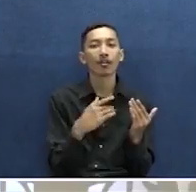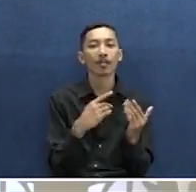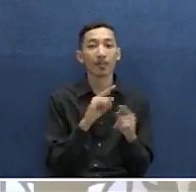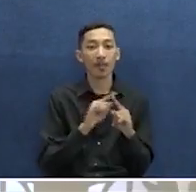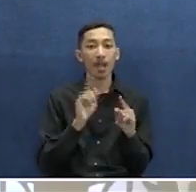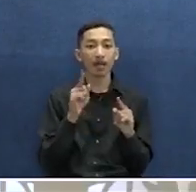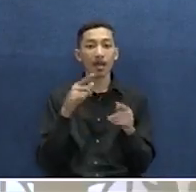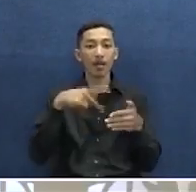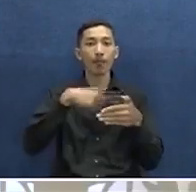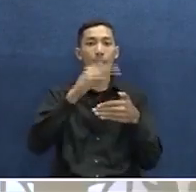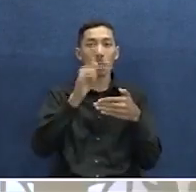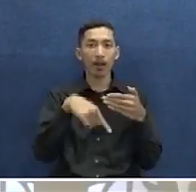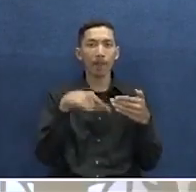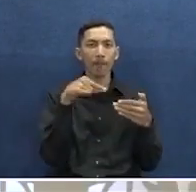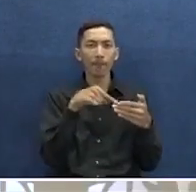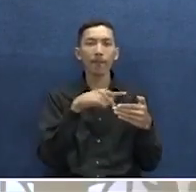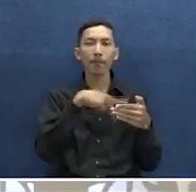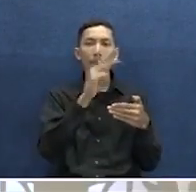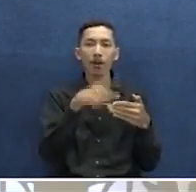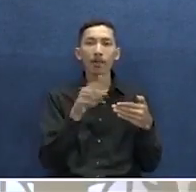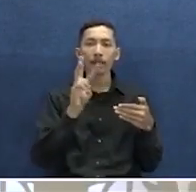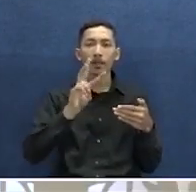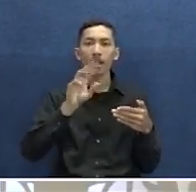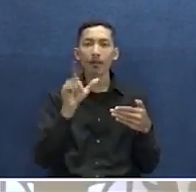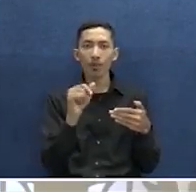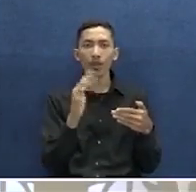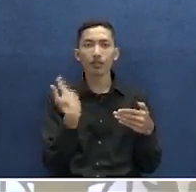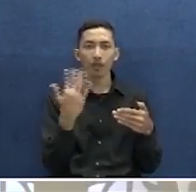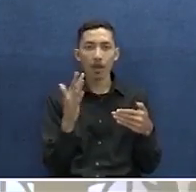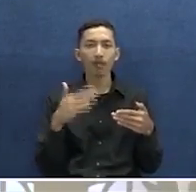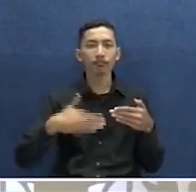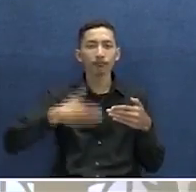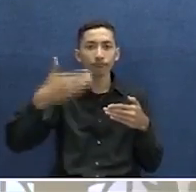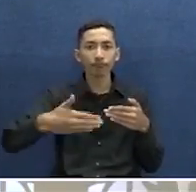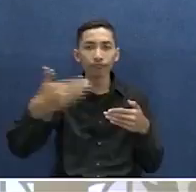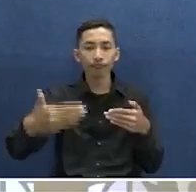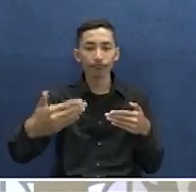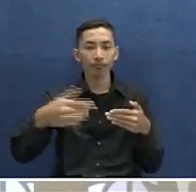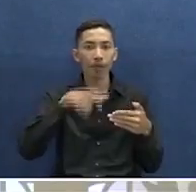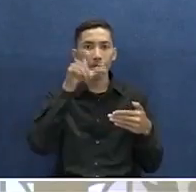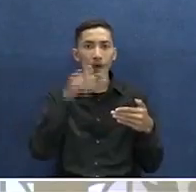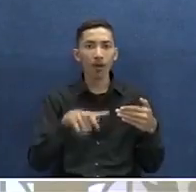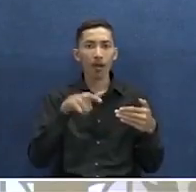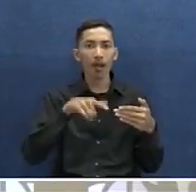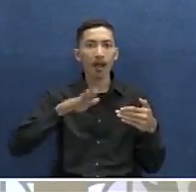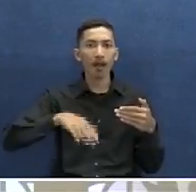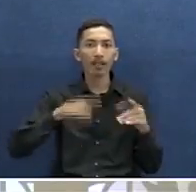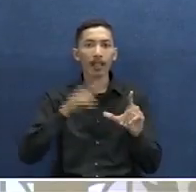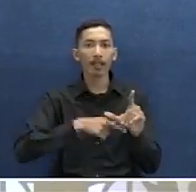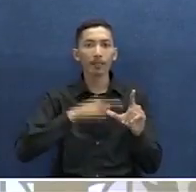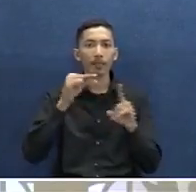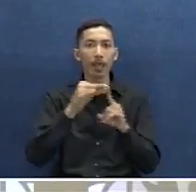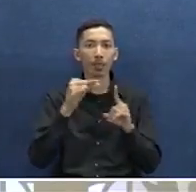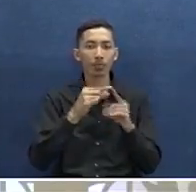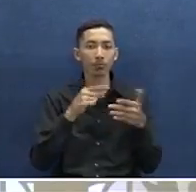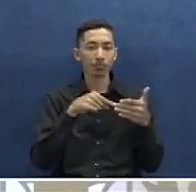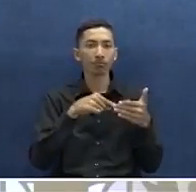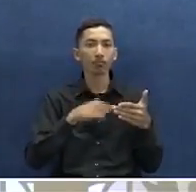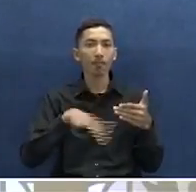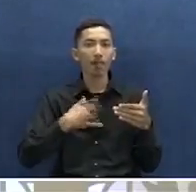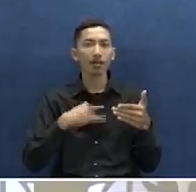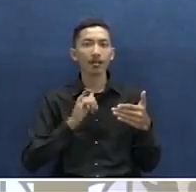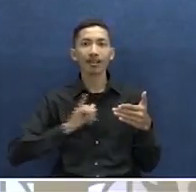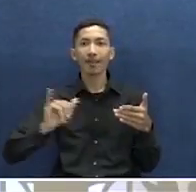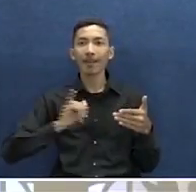program itu yang hal-hal sekarang udah tiga bulan berjalan berturut-turut mereka jadi merasa lebih percaya diri gitu mereka ngerasa jadi kayak kita nama